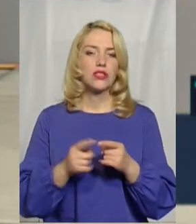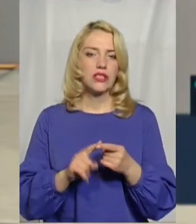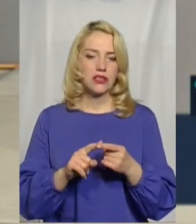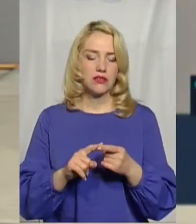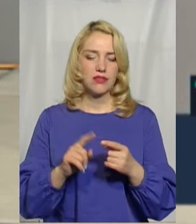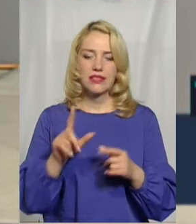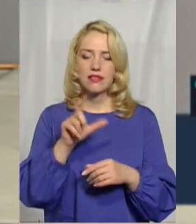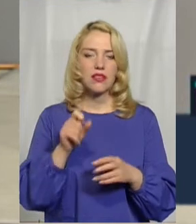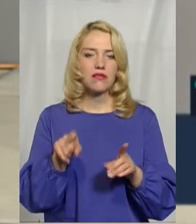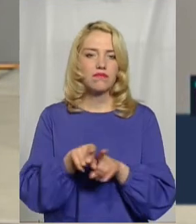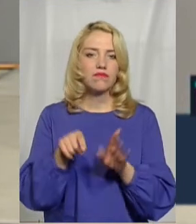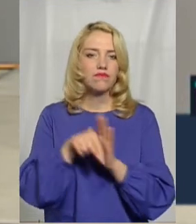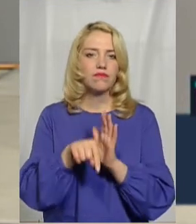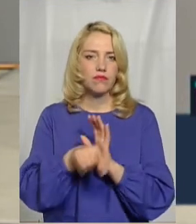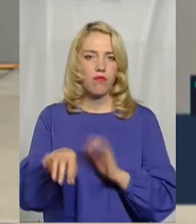чому він